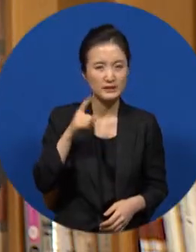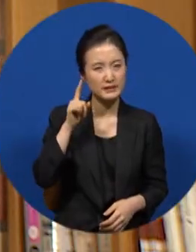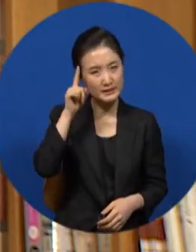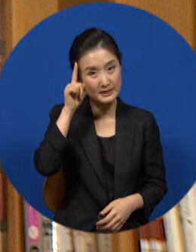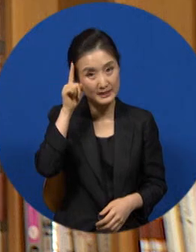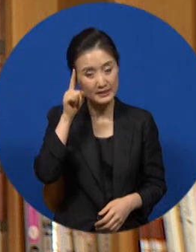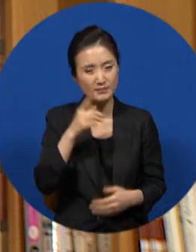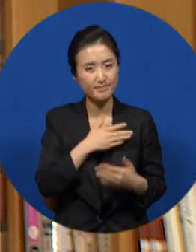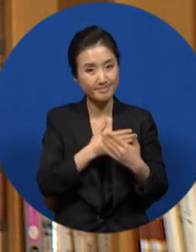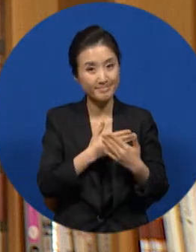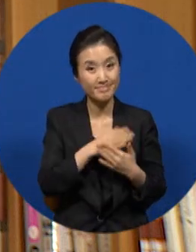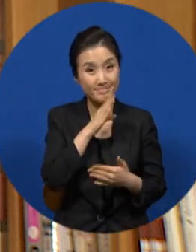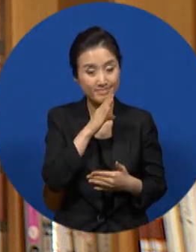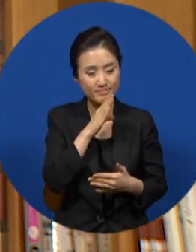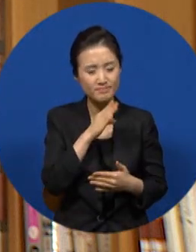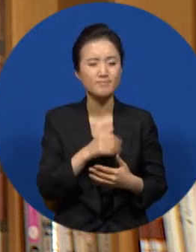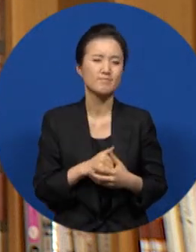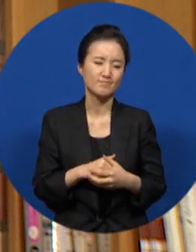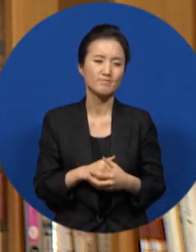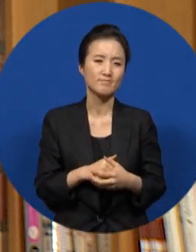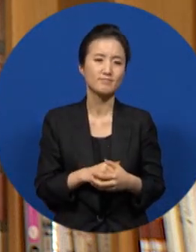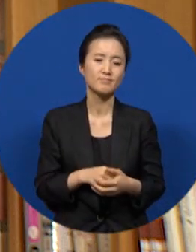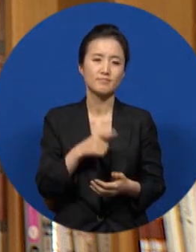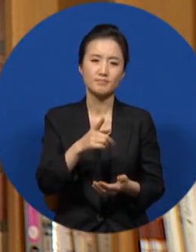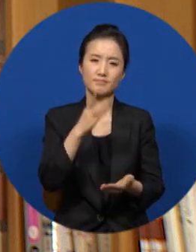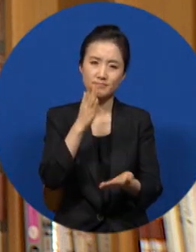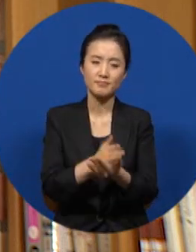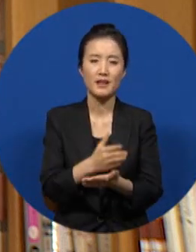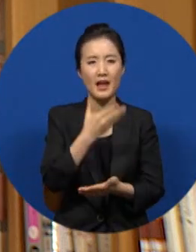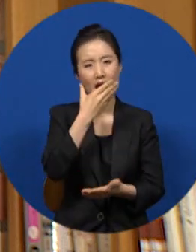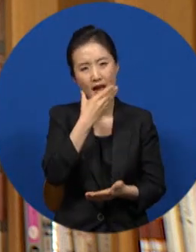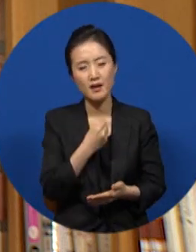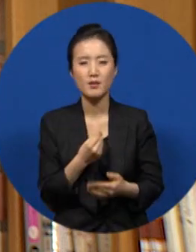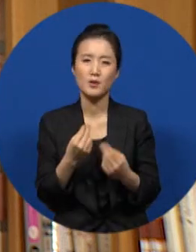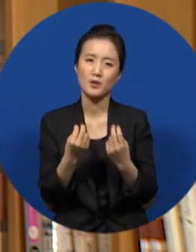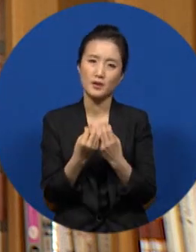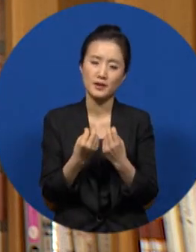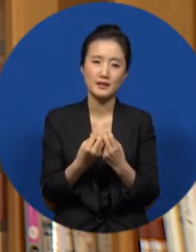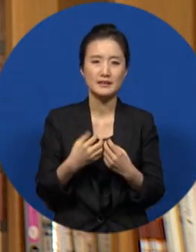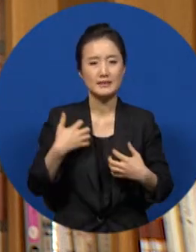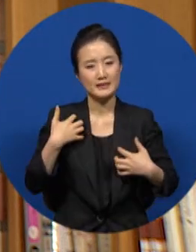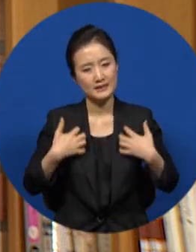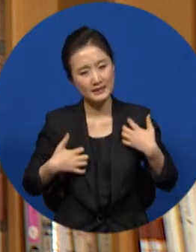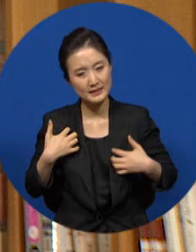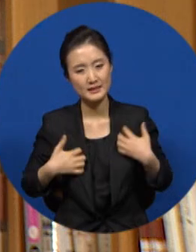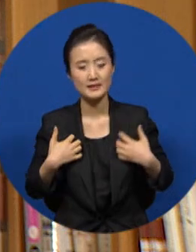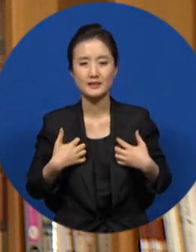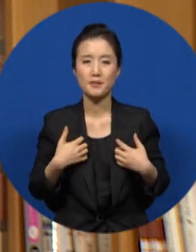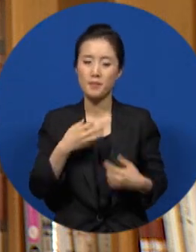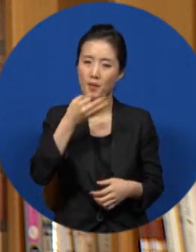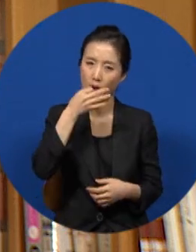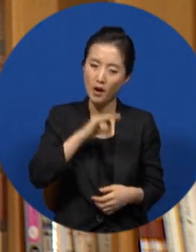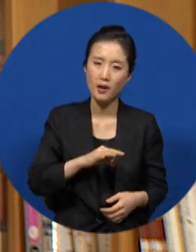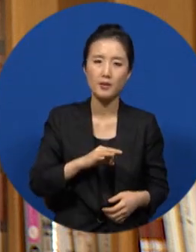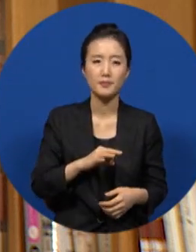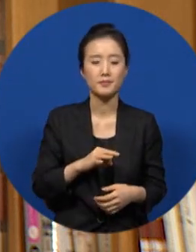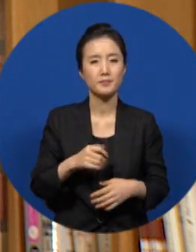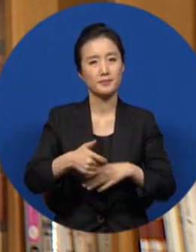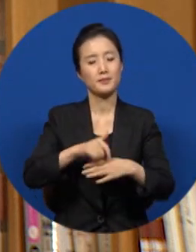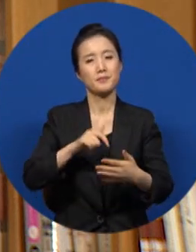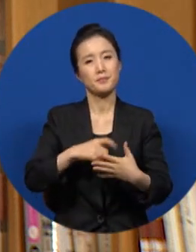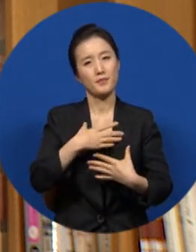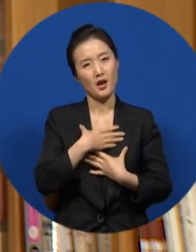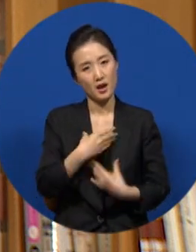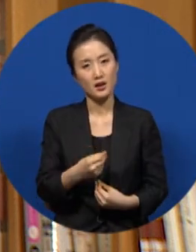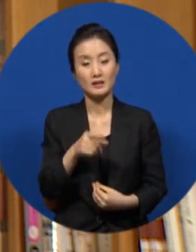그래서 도대체 행복의 핵심 요소는 뭔가? 그러면 역시나 즐겁고 기쁘고 보람 있는 일을 기반으로 마음이 편안한